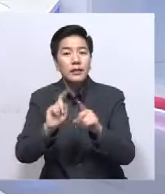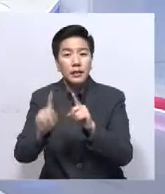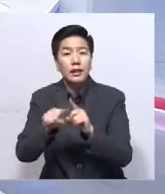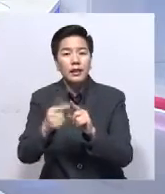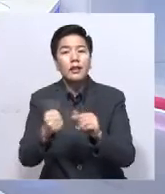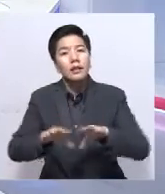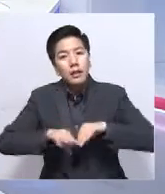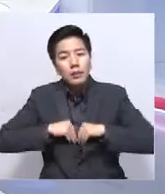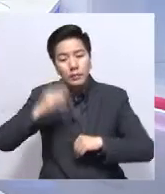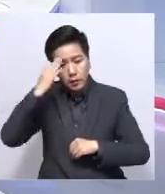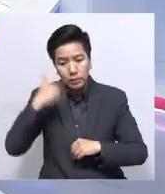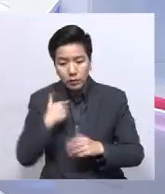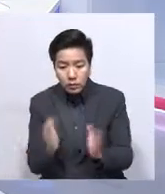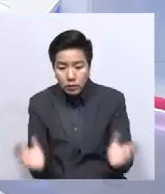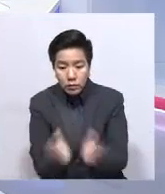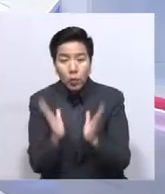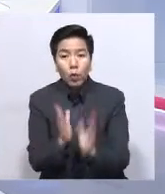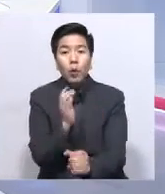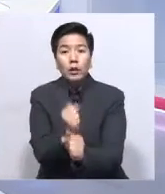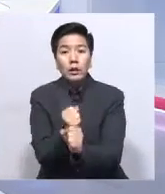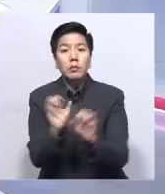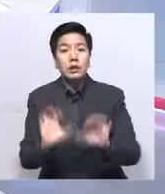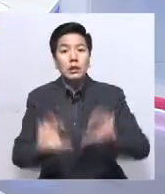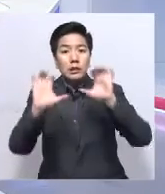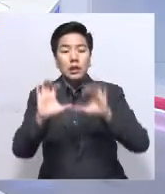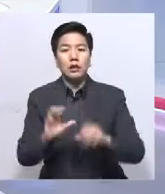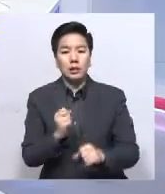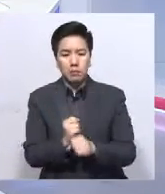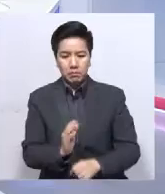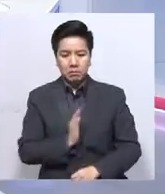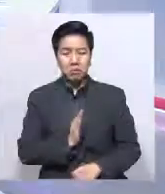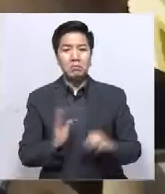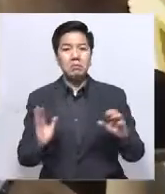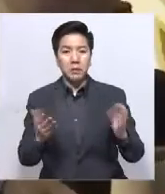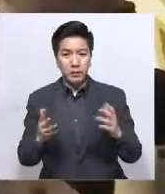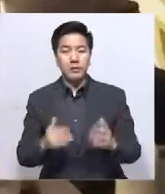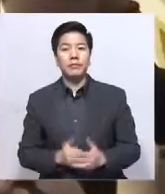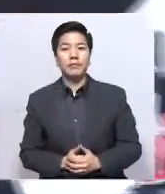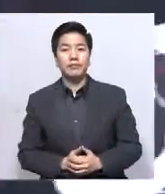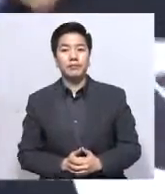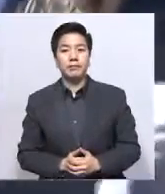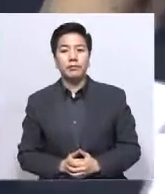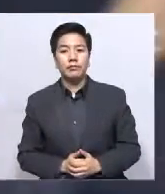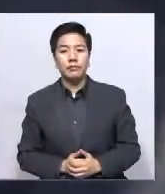นะครับรับทราบข้อกล่าวหาฐานสนับสนุนให้เจ้าพนักงานปฏิบัติหน้าที่โดยมิชอบครับ